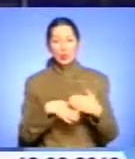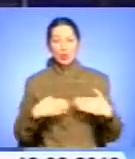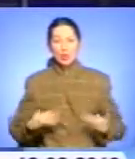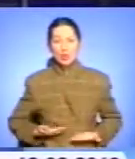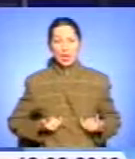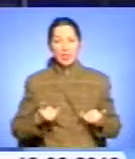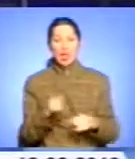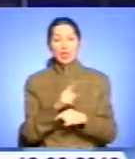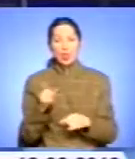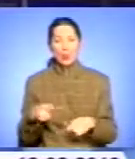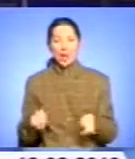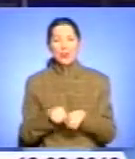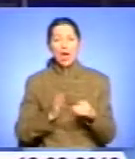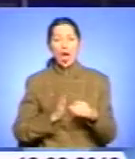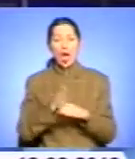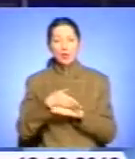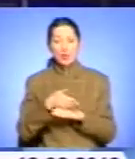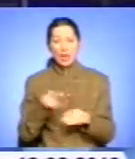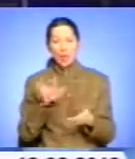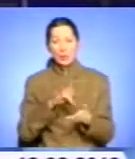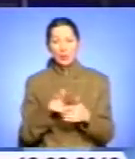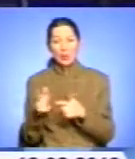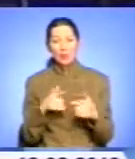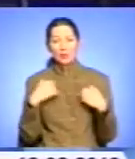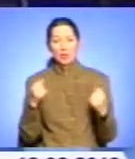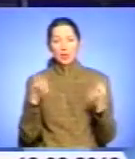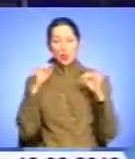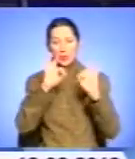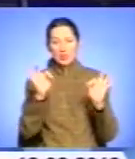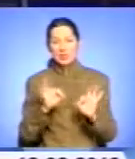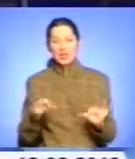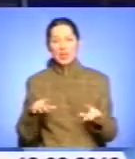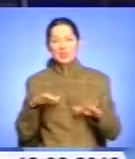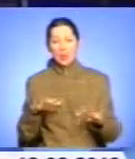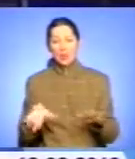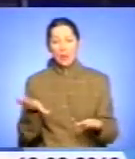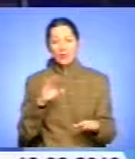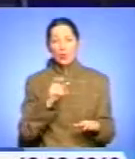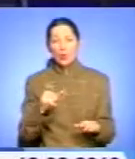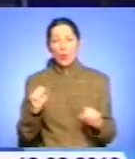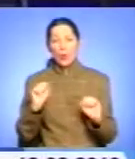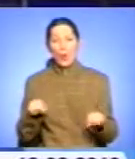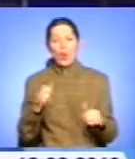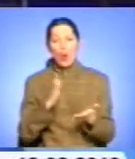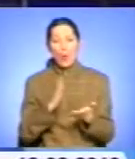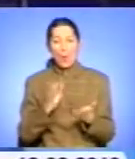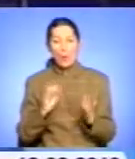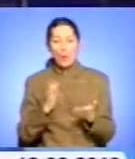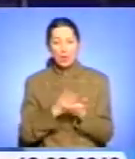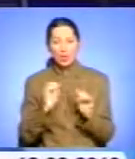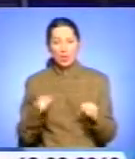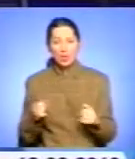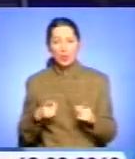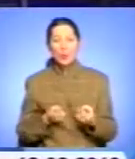та гостей міста підготували спортивно-мистецьке дійство. Усі присутні мали можливість покататися на конях, санках, лижах, взяти участь